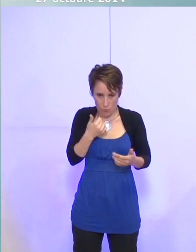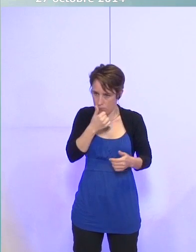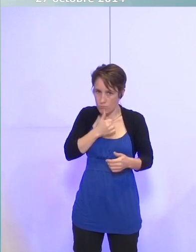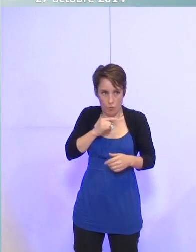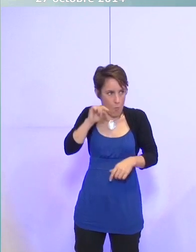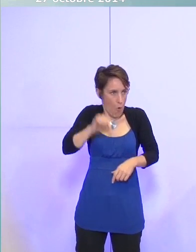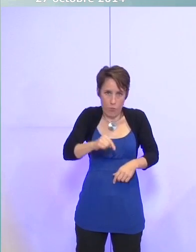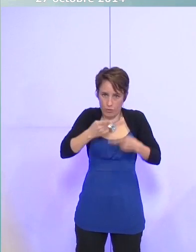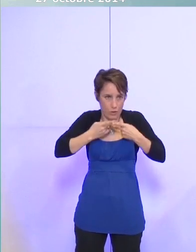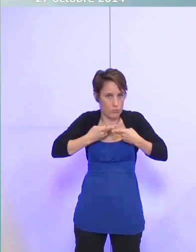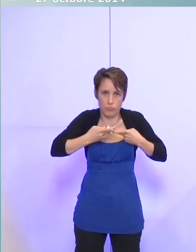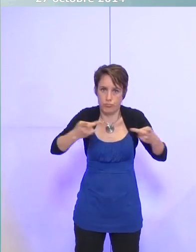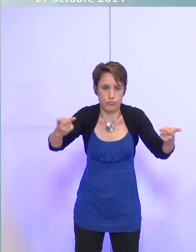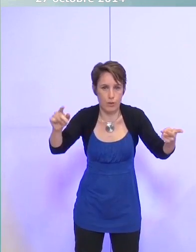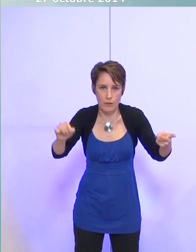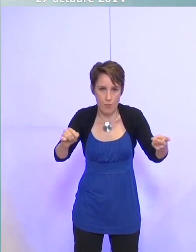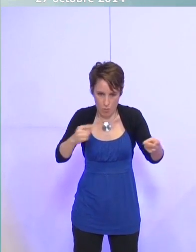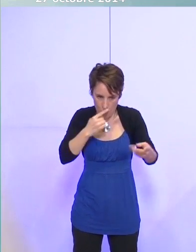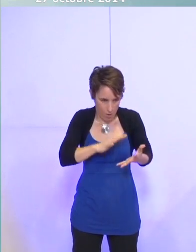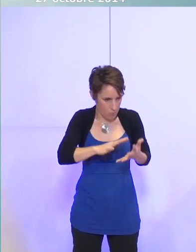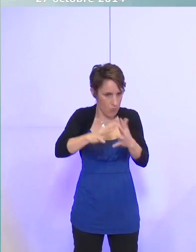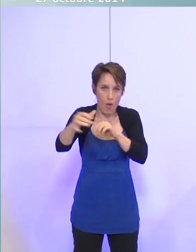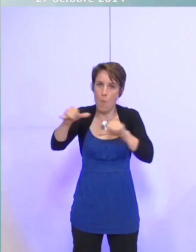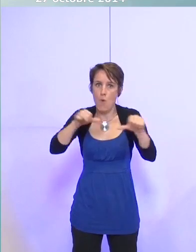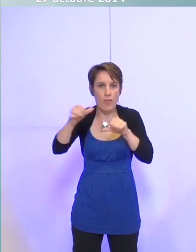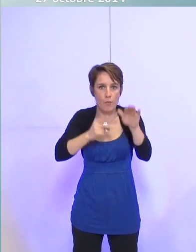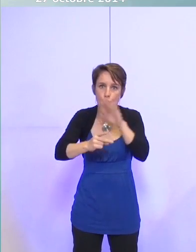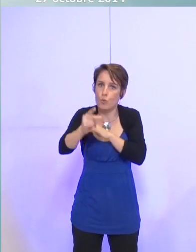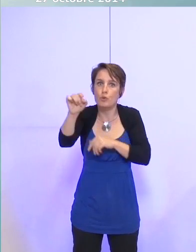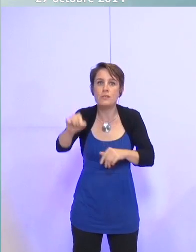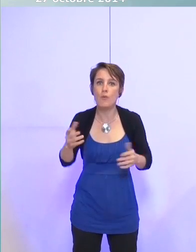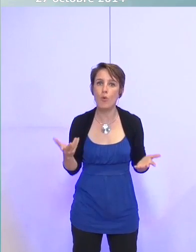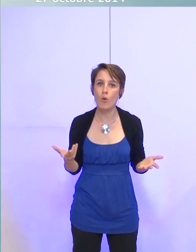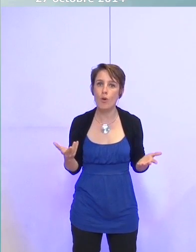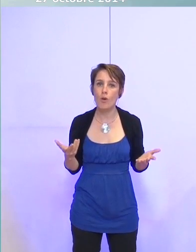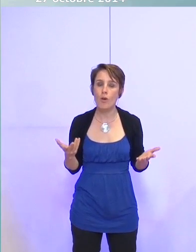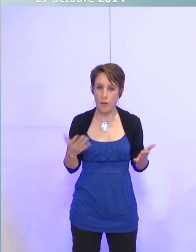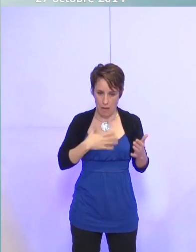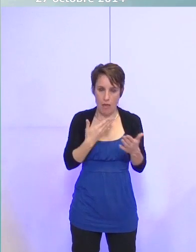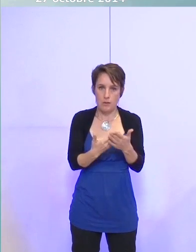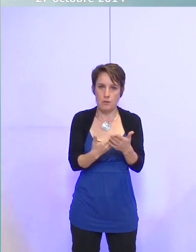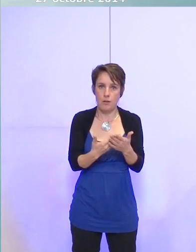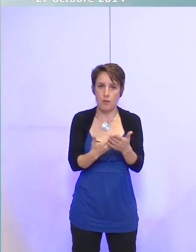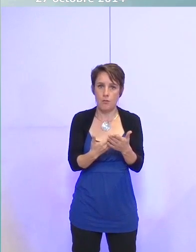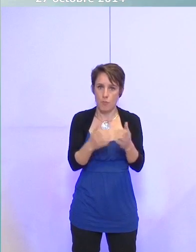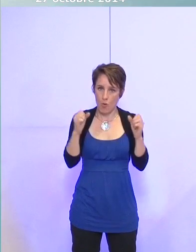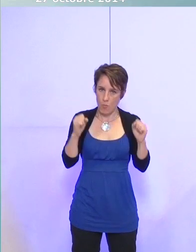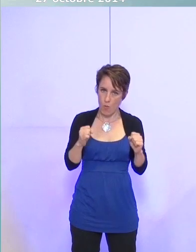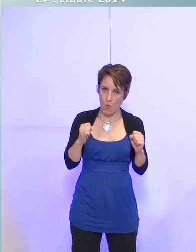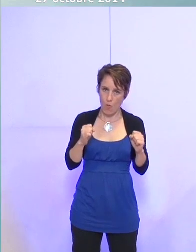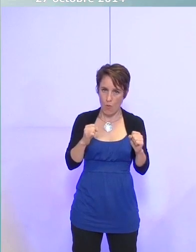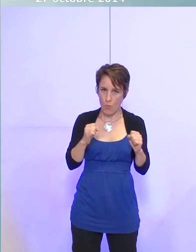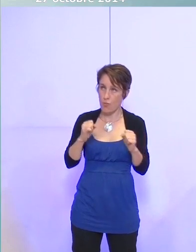tous comme levier de modernisation et de transparence de l'action publique et qui permet de répondre justement à cette exigence